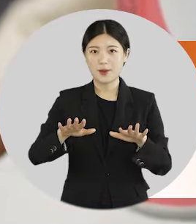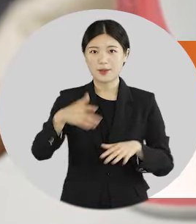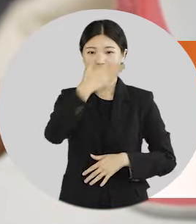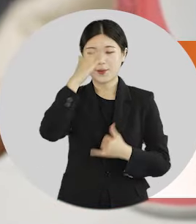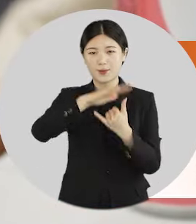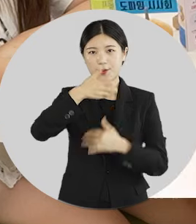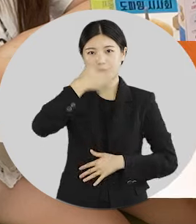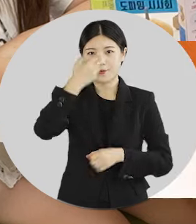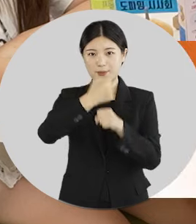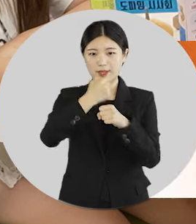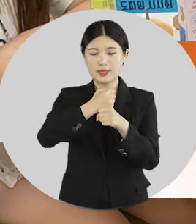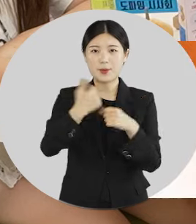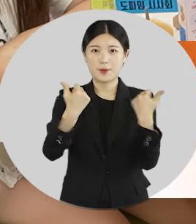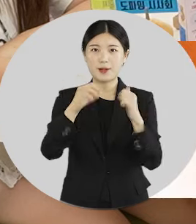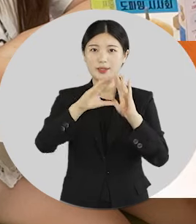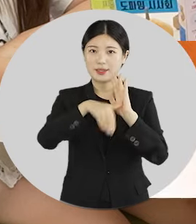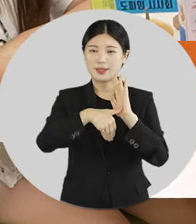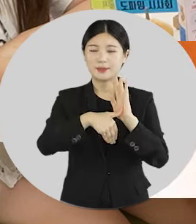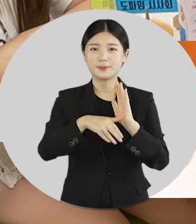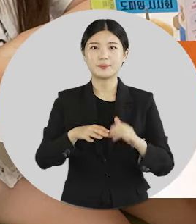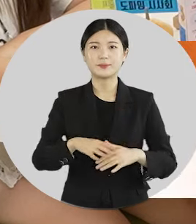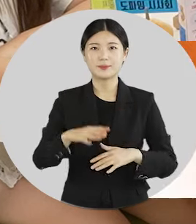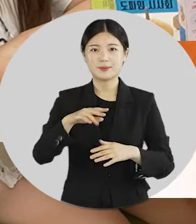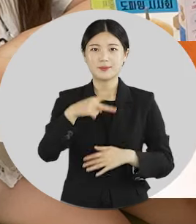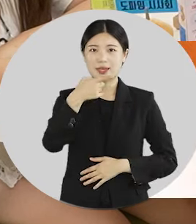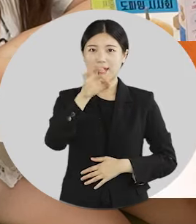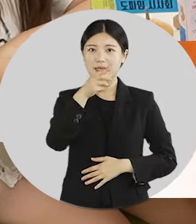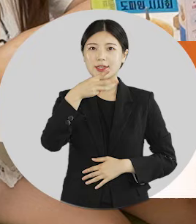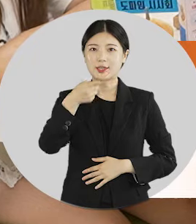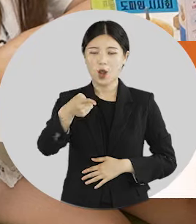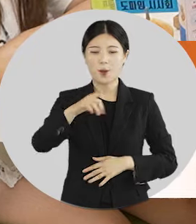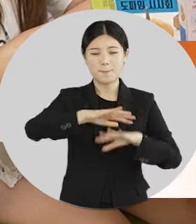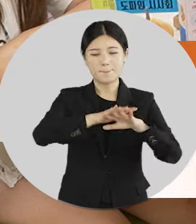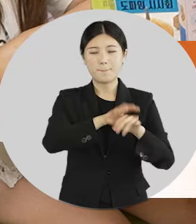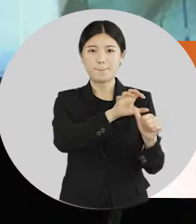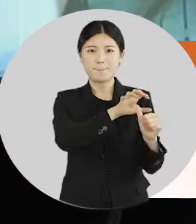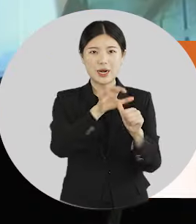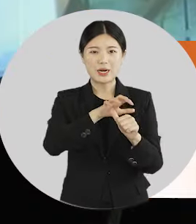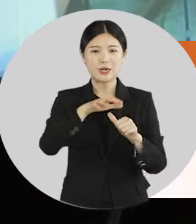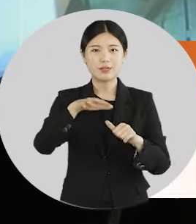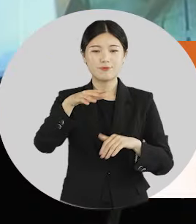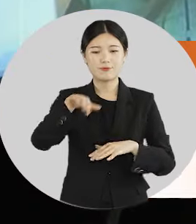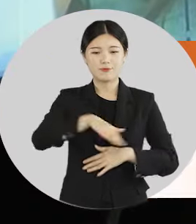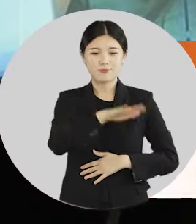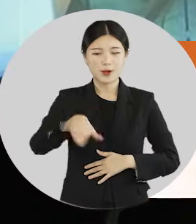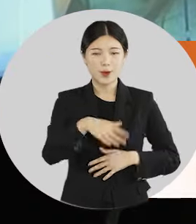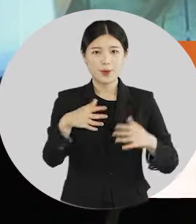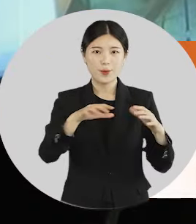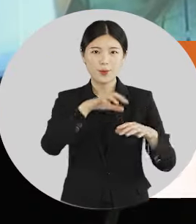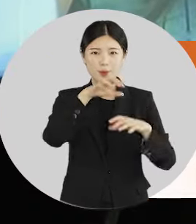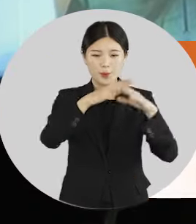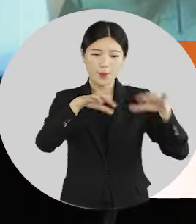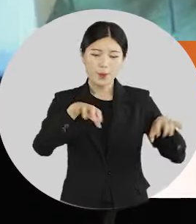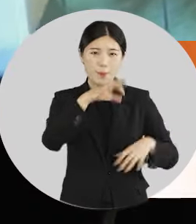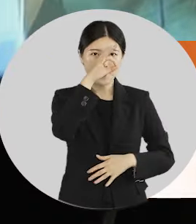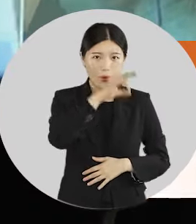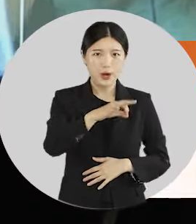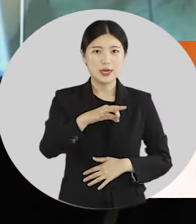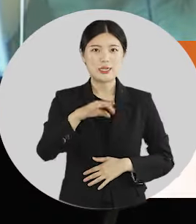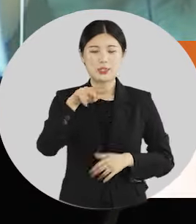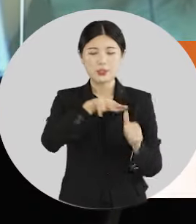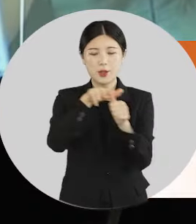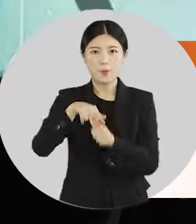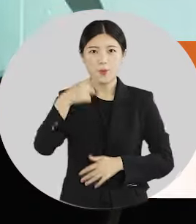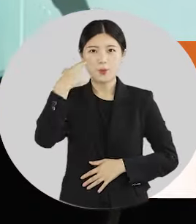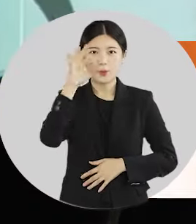이번 청소년 꿈창작소 도파밍 시사회에서는 데이터로 말하는 우리 동네, 인포그래픽